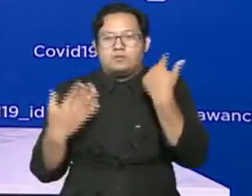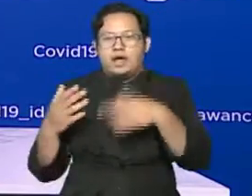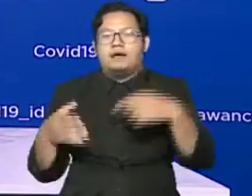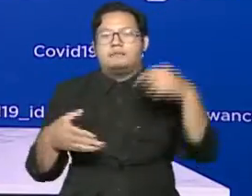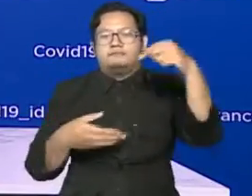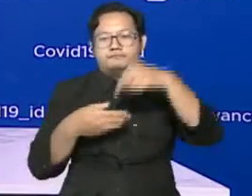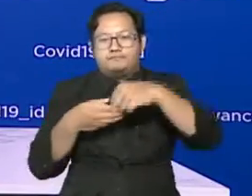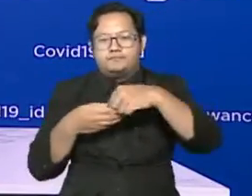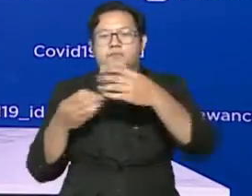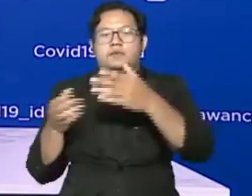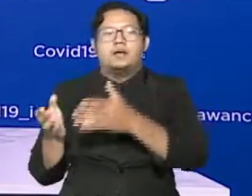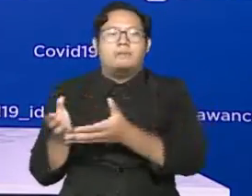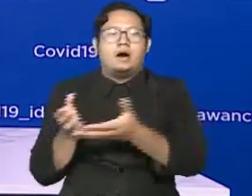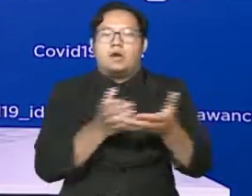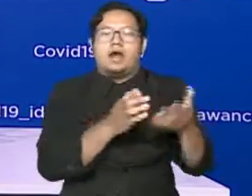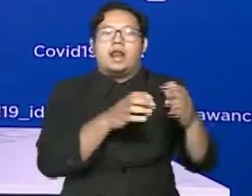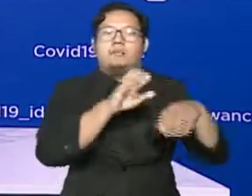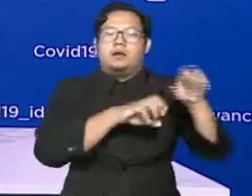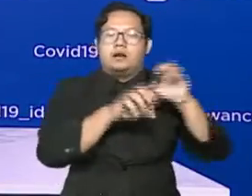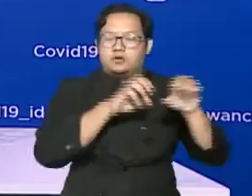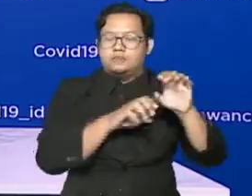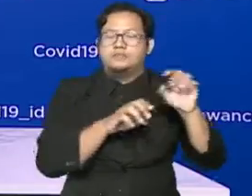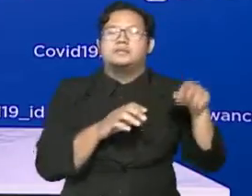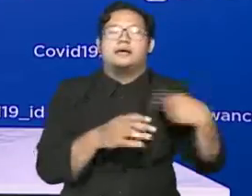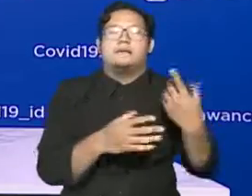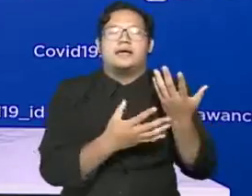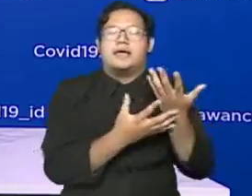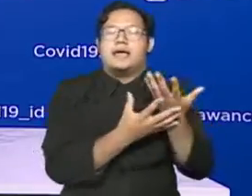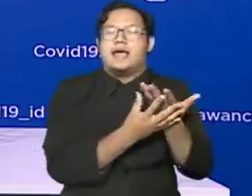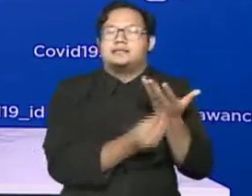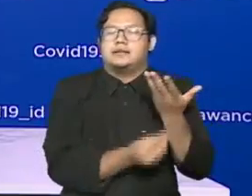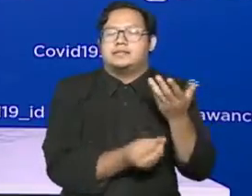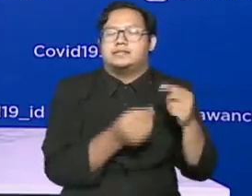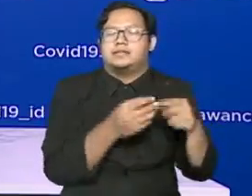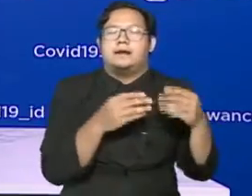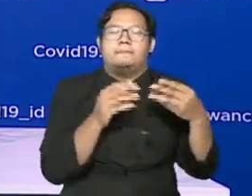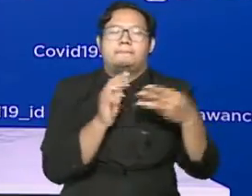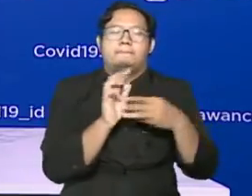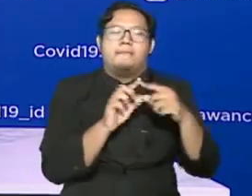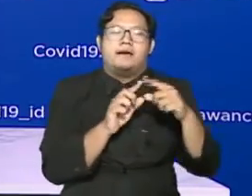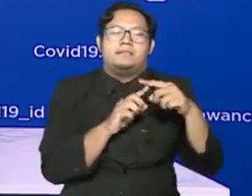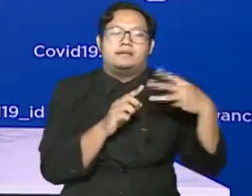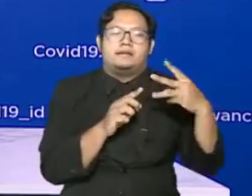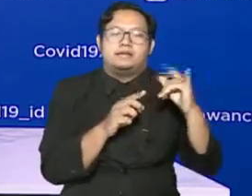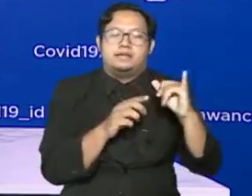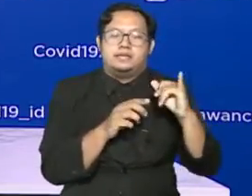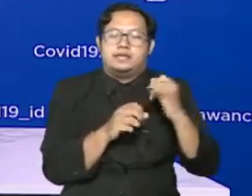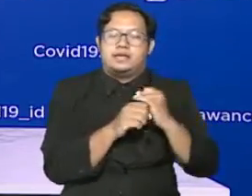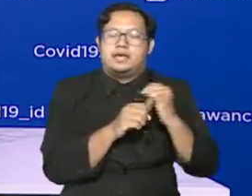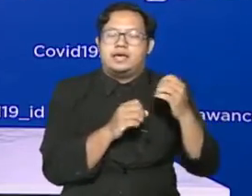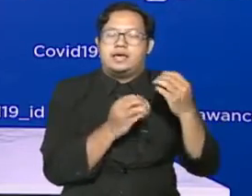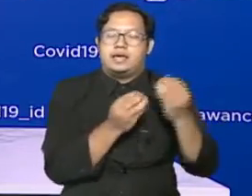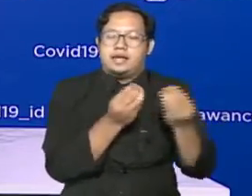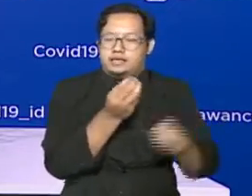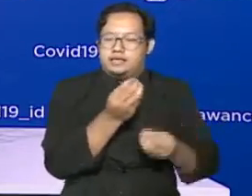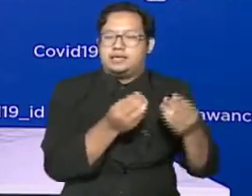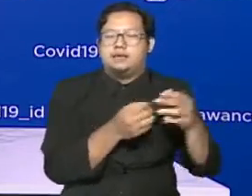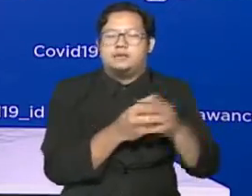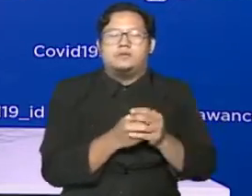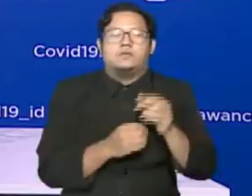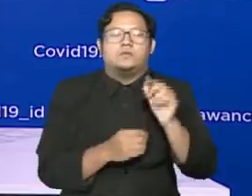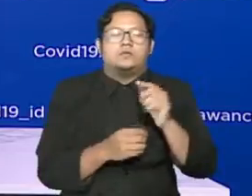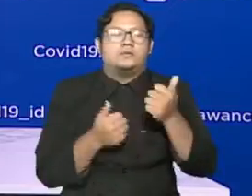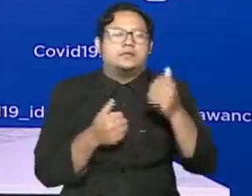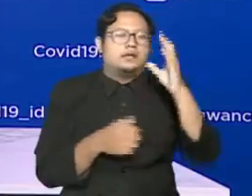laboratorium sampai tahapan ekstraksi dan perbanyakan materi genetik untuk dapat mengetahui Siti